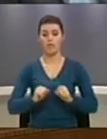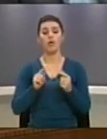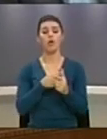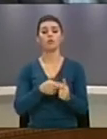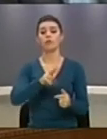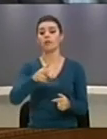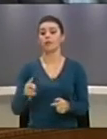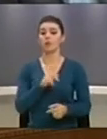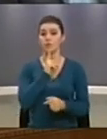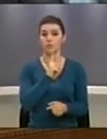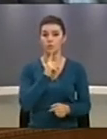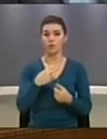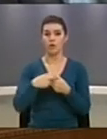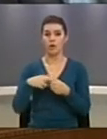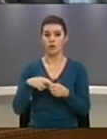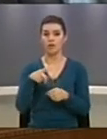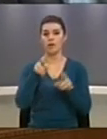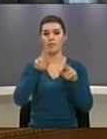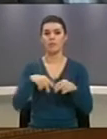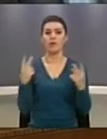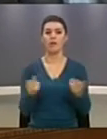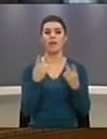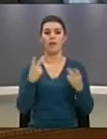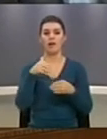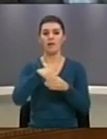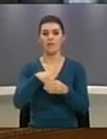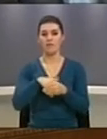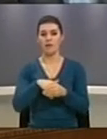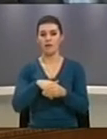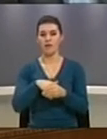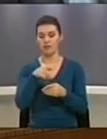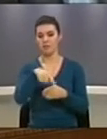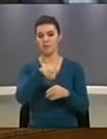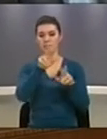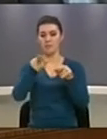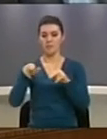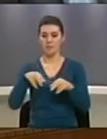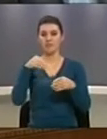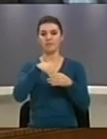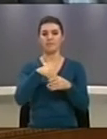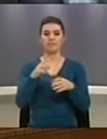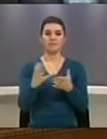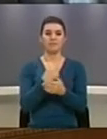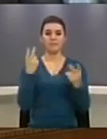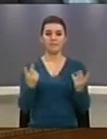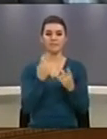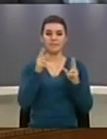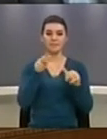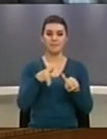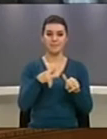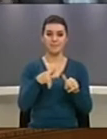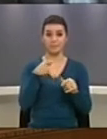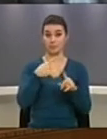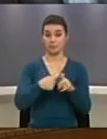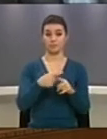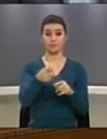pushtet i ka dhe mund të sigurojë shumë lehtë me minimalin e votave të rëndësishme ose të nevojshme për ta privatizuar një ndërmarrje dhe